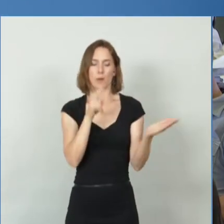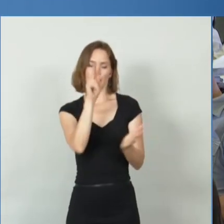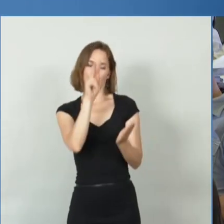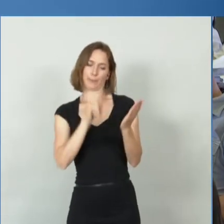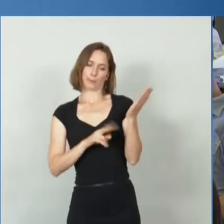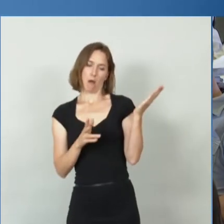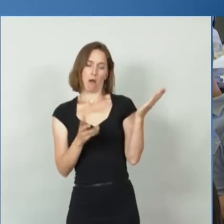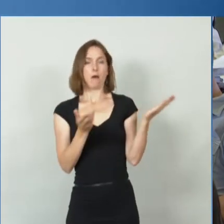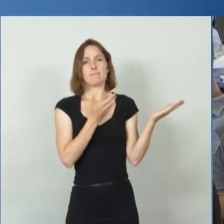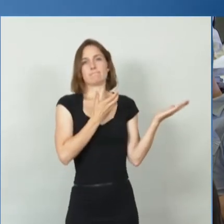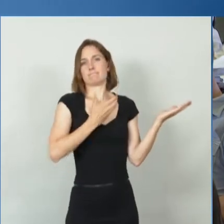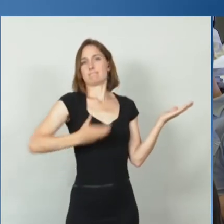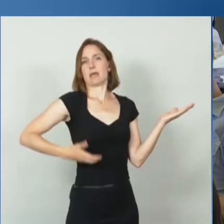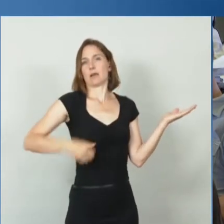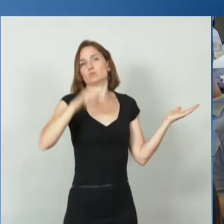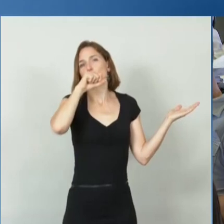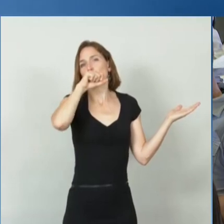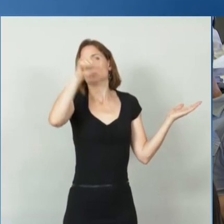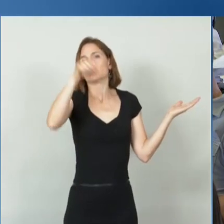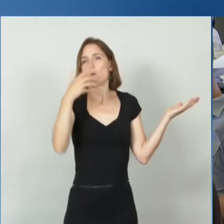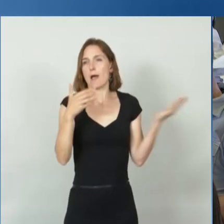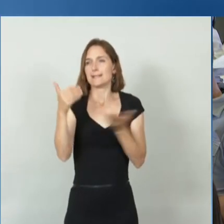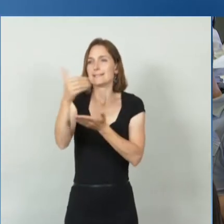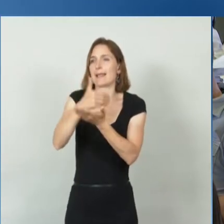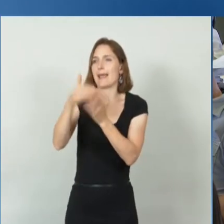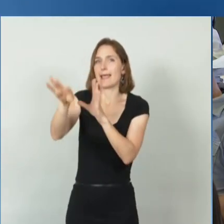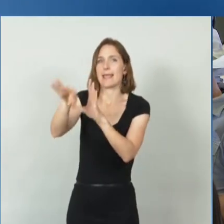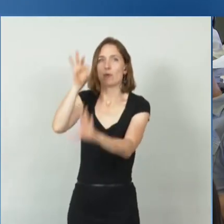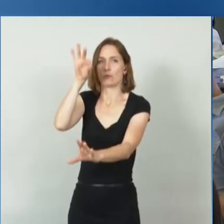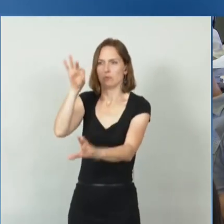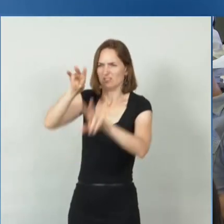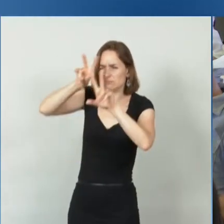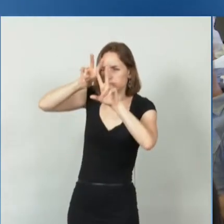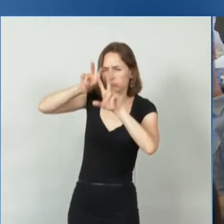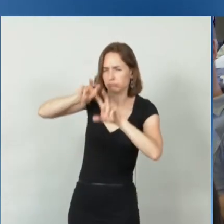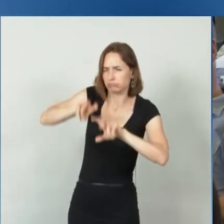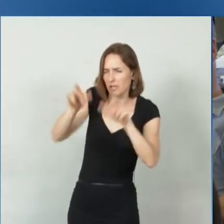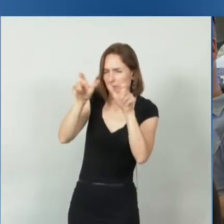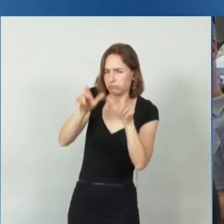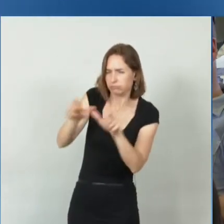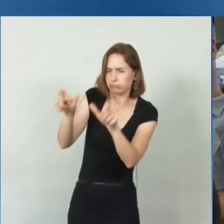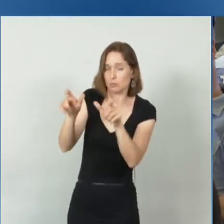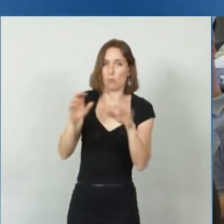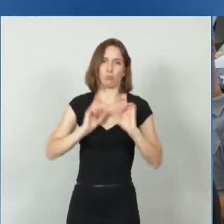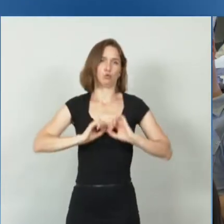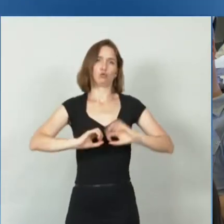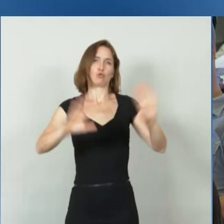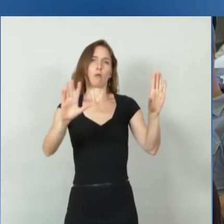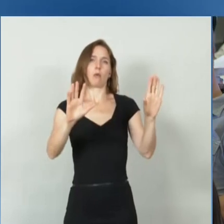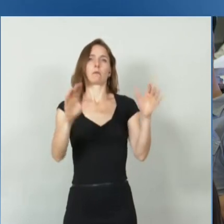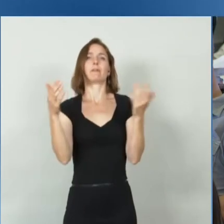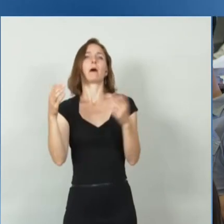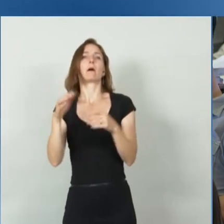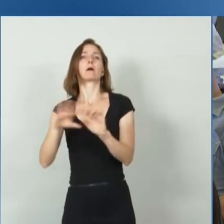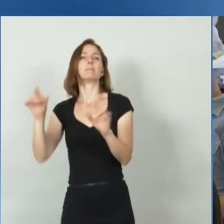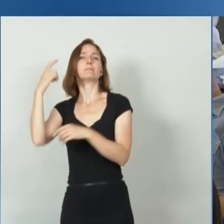examiné de près les indemnités des élus alors je vous laisse dans votre guerre puéril par médias interposés avec Christophe Ferrari sur le fond